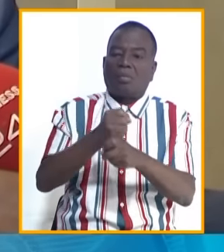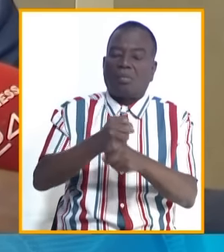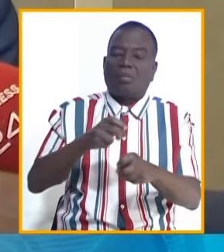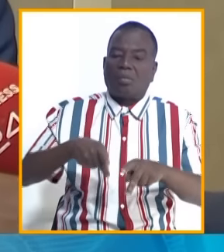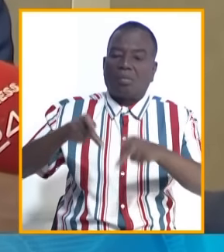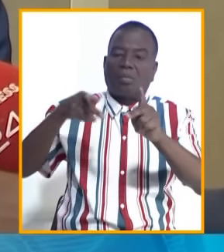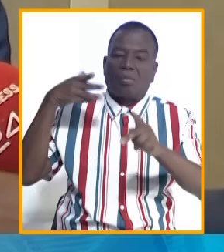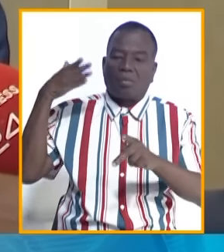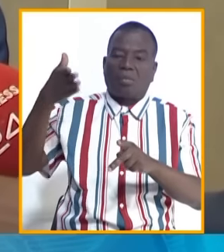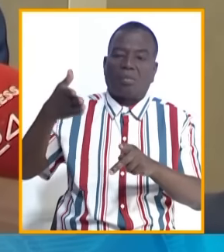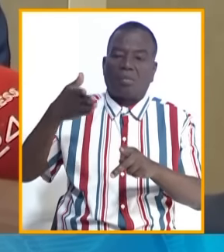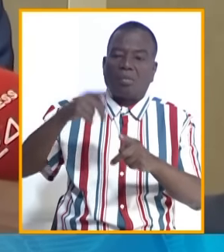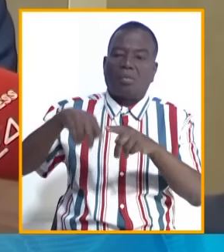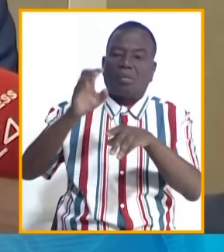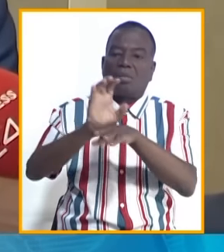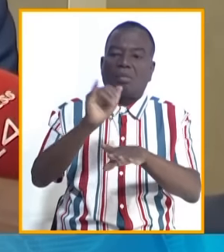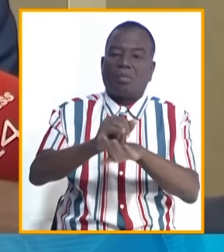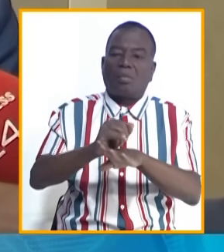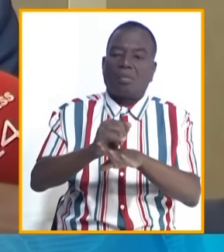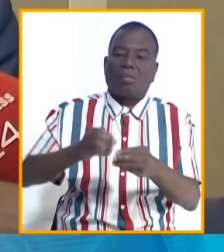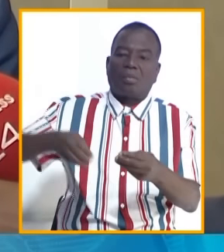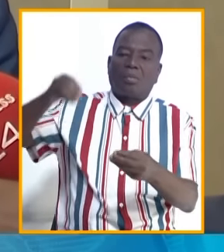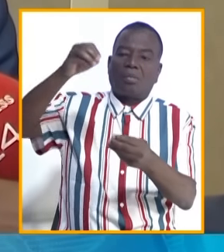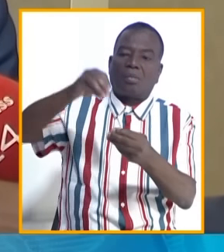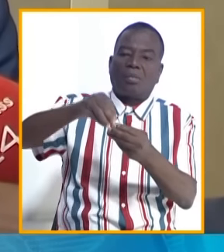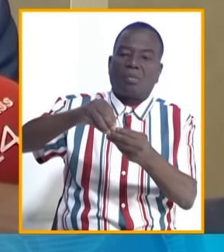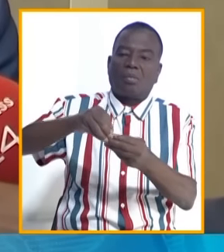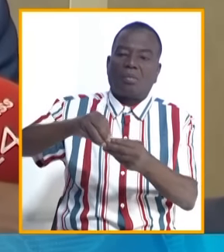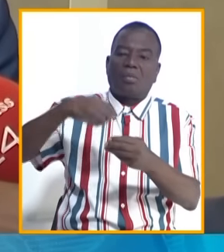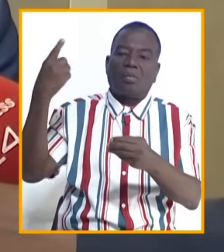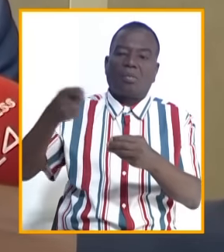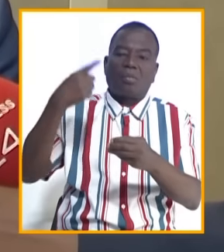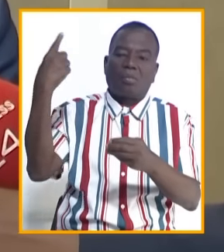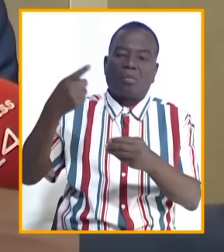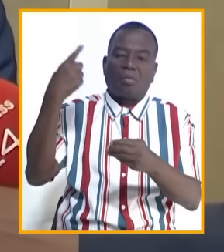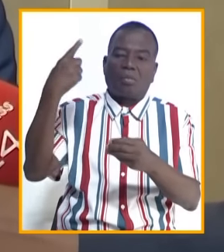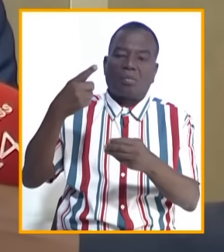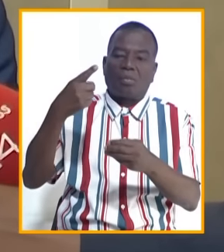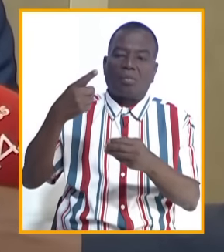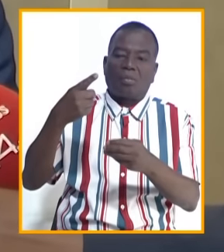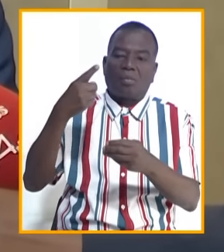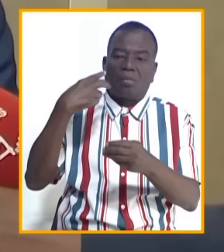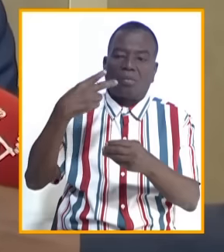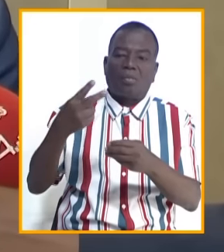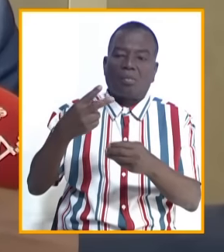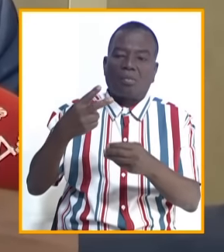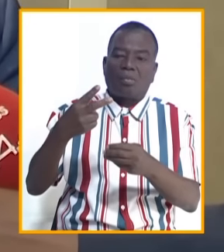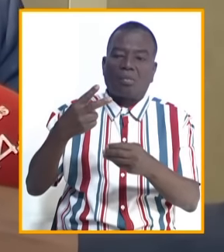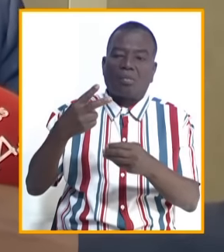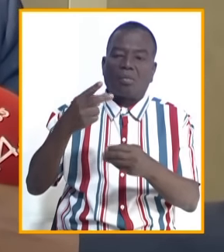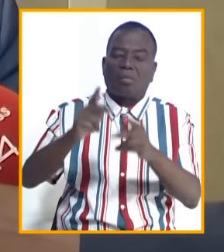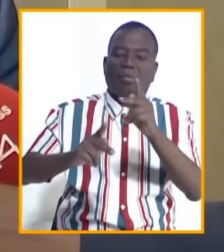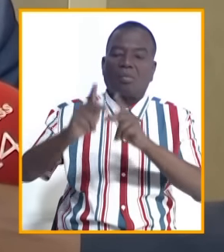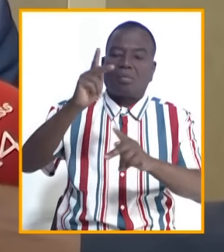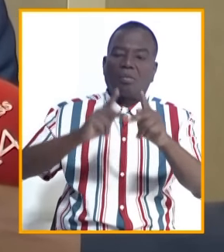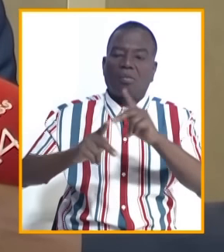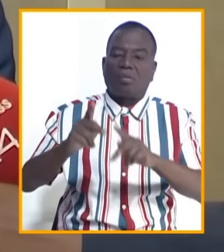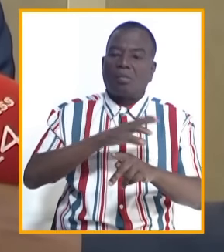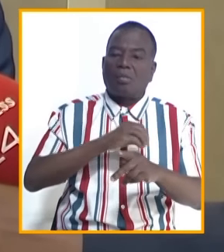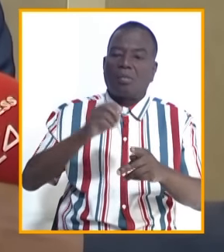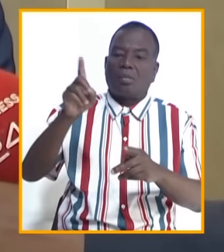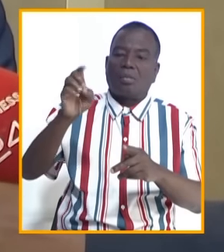permettra à la Côte d'Ivoire d'augmenter davantage le standard de vie des peuples et